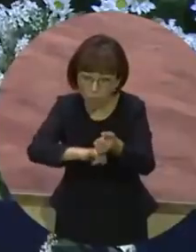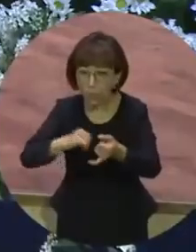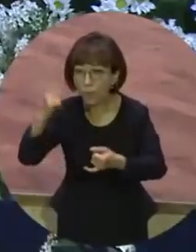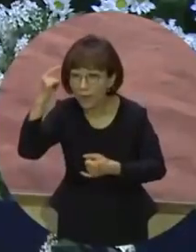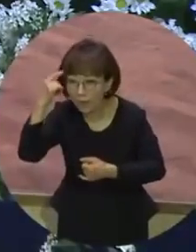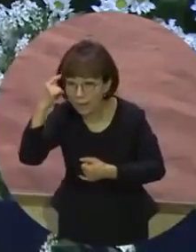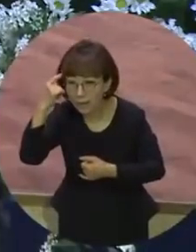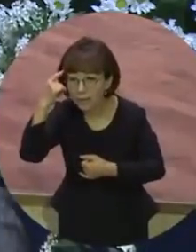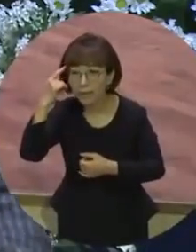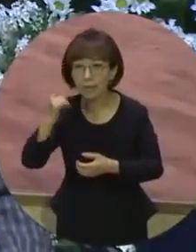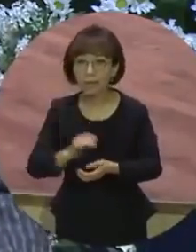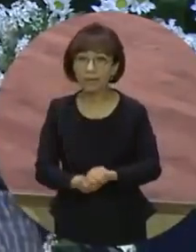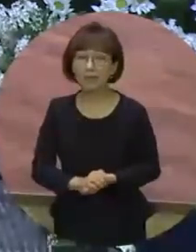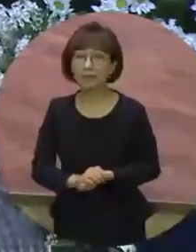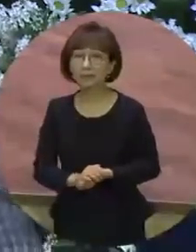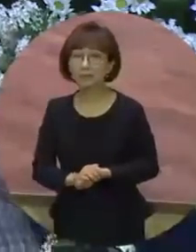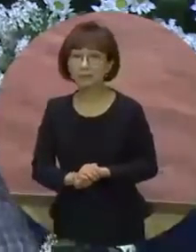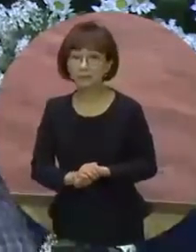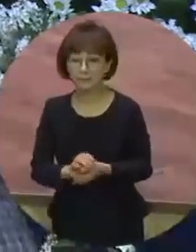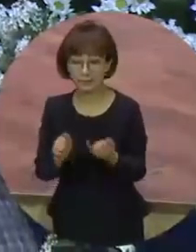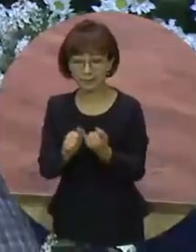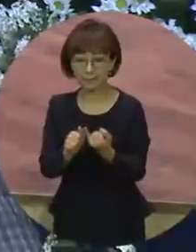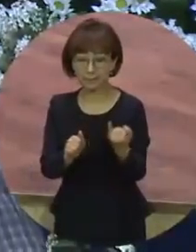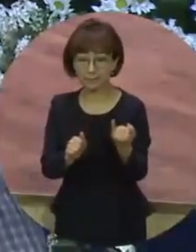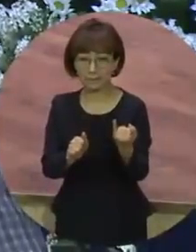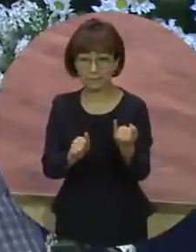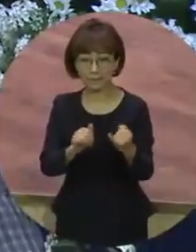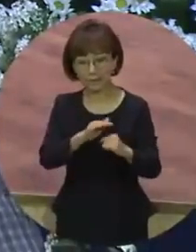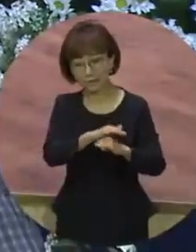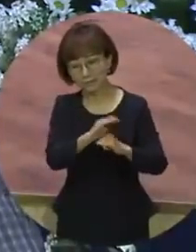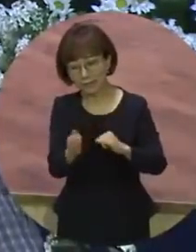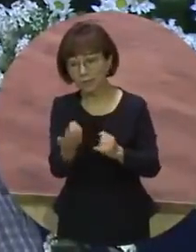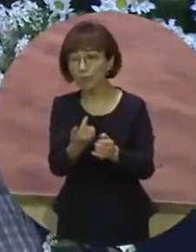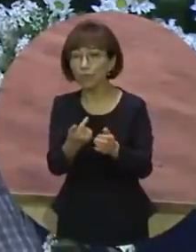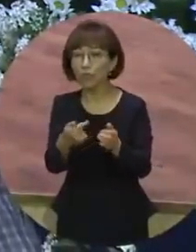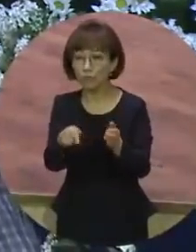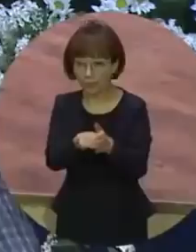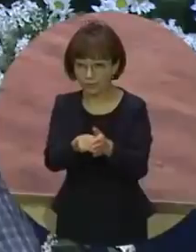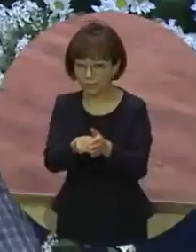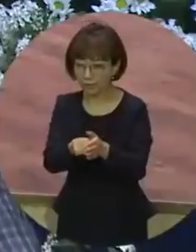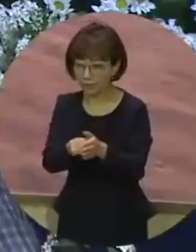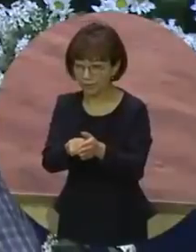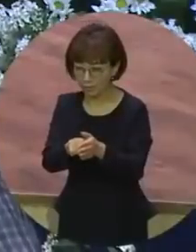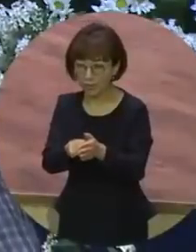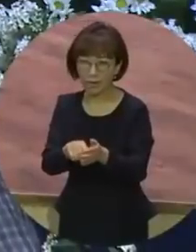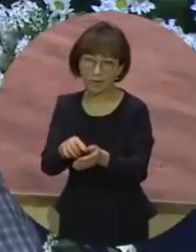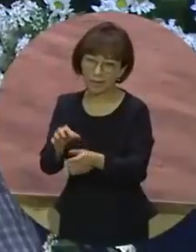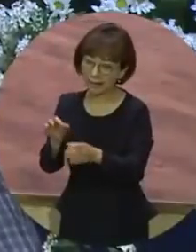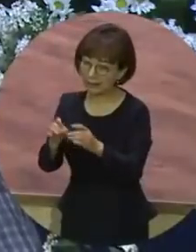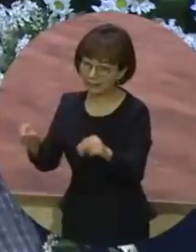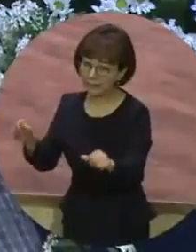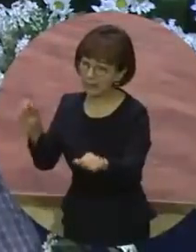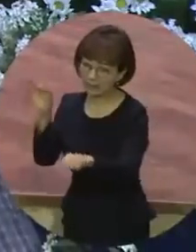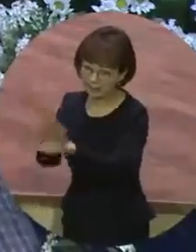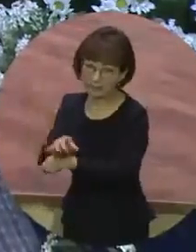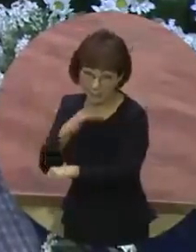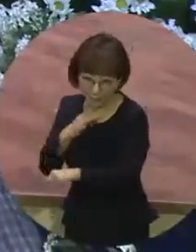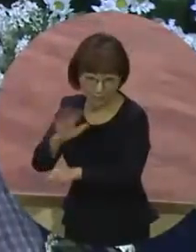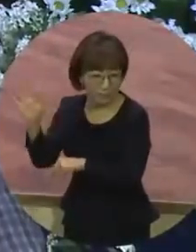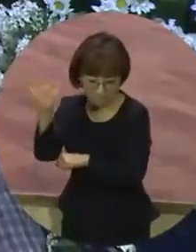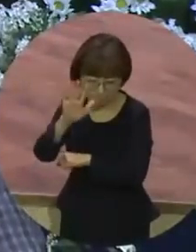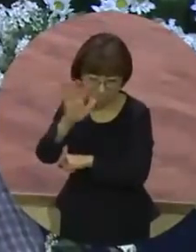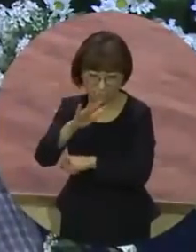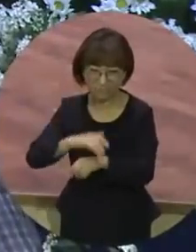사라를 묻기 위해서 단순히 땅을 사는 그 이상의 의미가 여기에 있어요. 당시